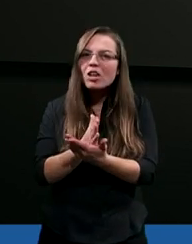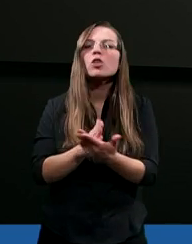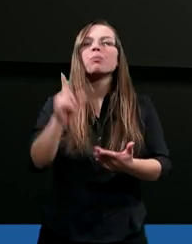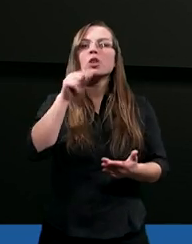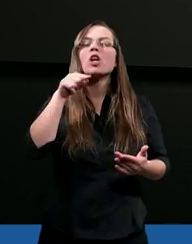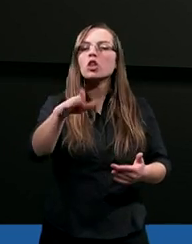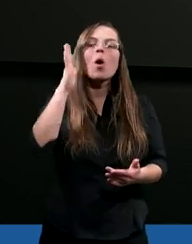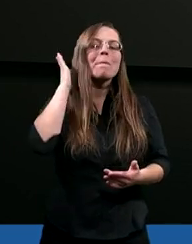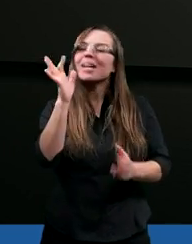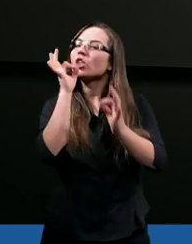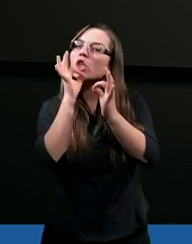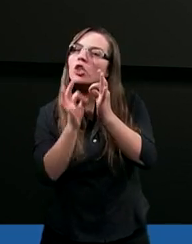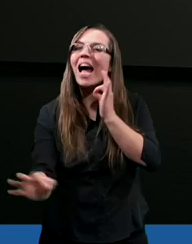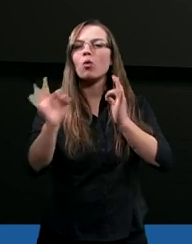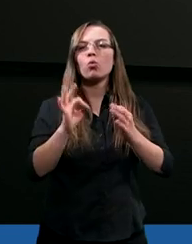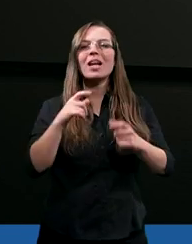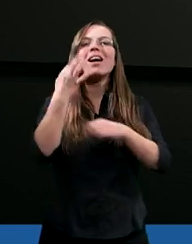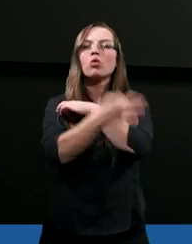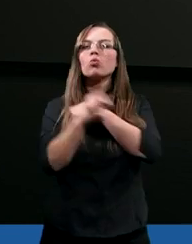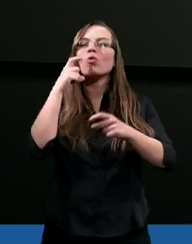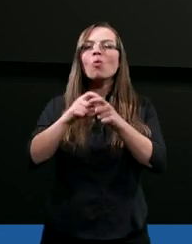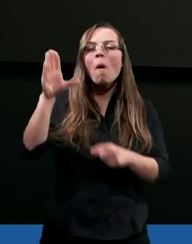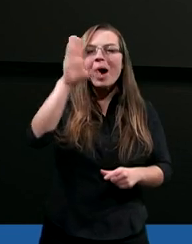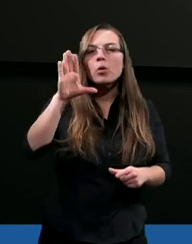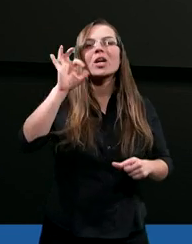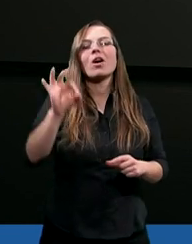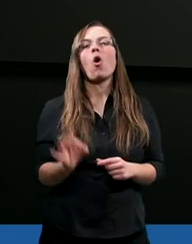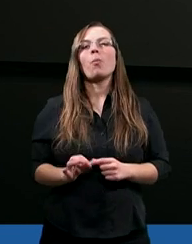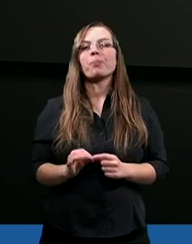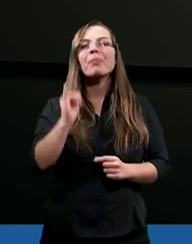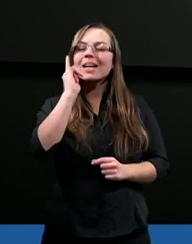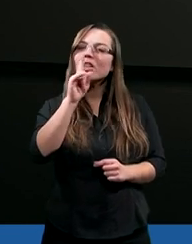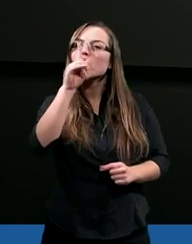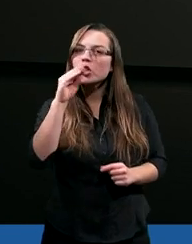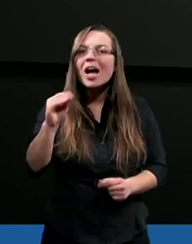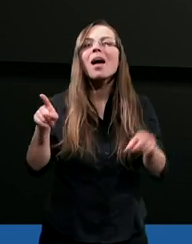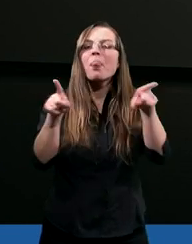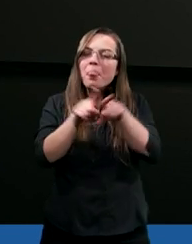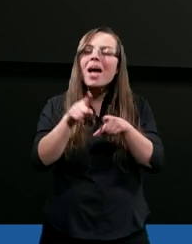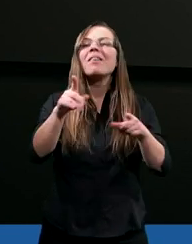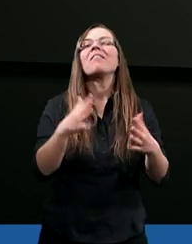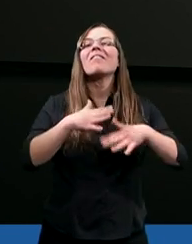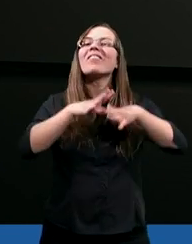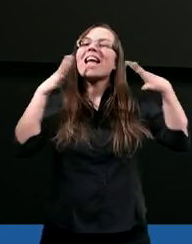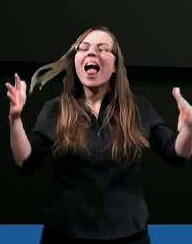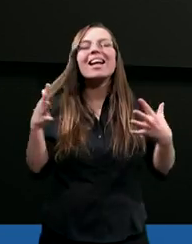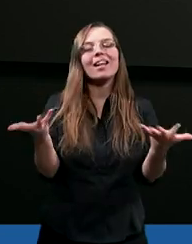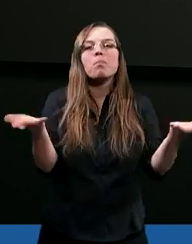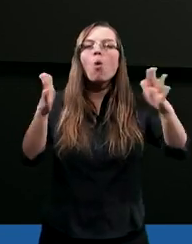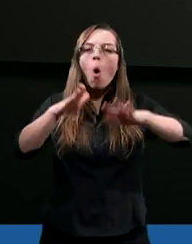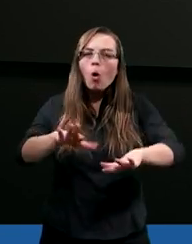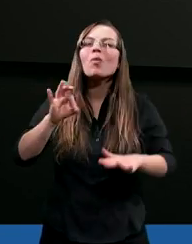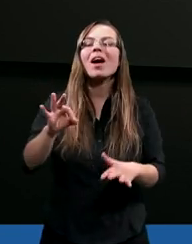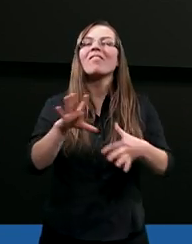to będzie szczególne Studium Słowa Bożego i że też wielkie błogosławieństwo